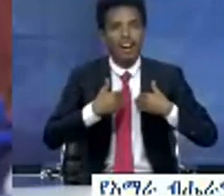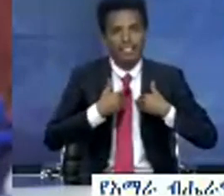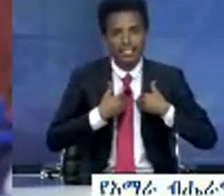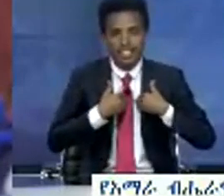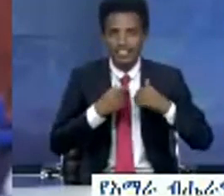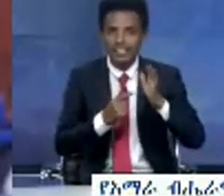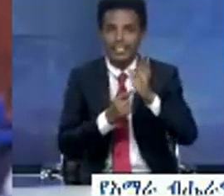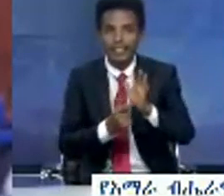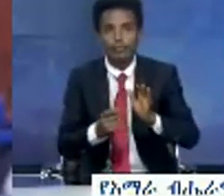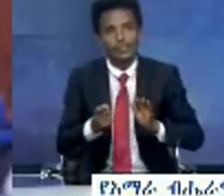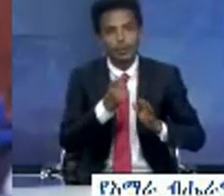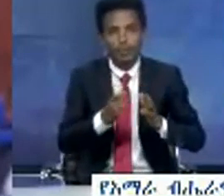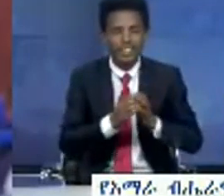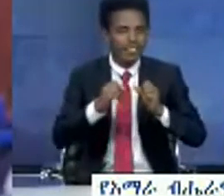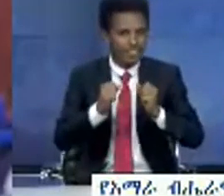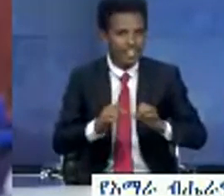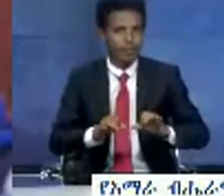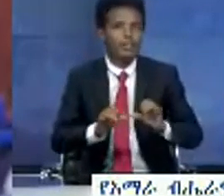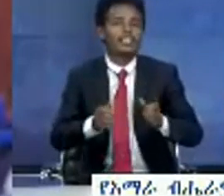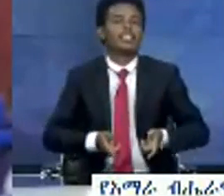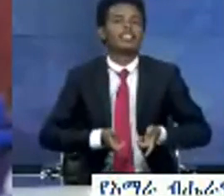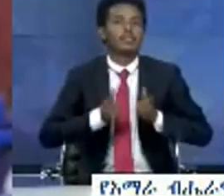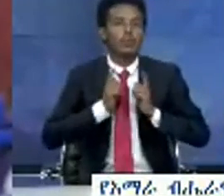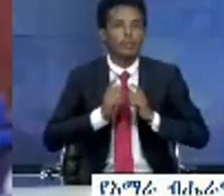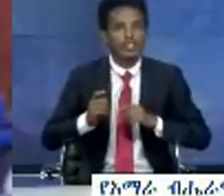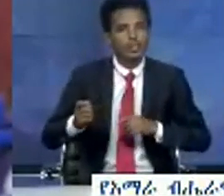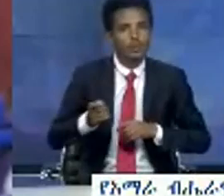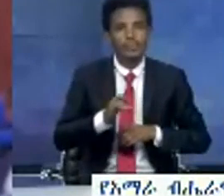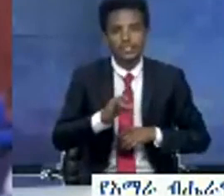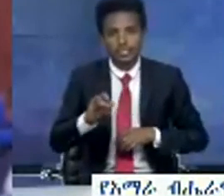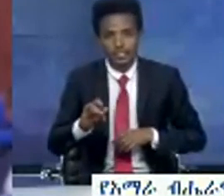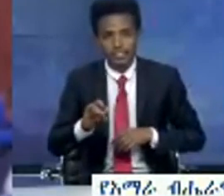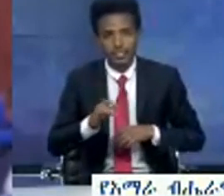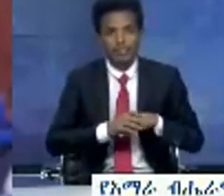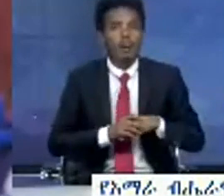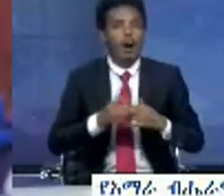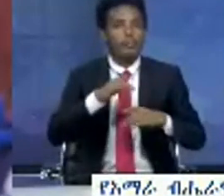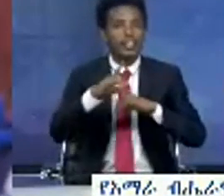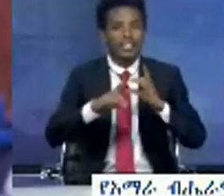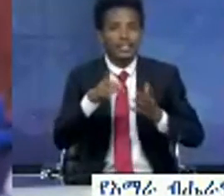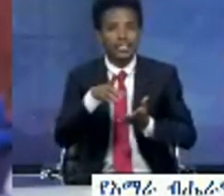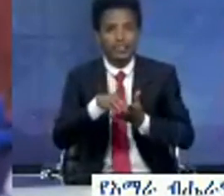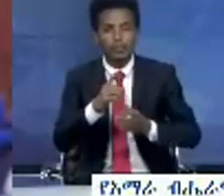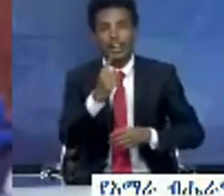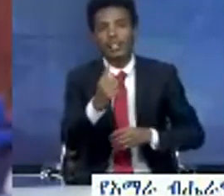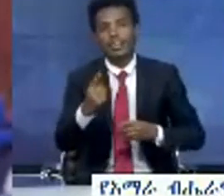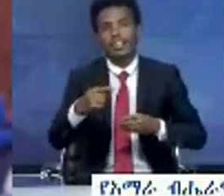ስለሆነ ተጠናክሮ መቀጠል ይኖርበታል። ይሁን እንጂ አሁን በክልላችን ከተሞችና አንዳንድ አካባቢዎች